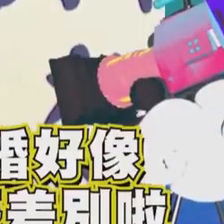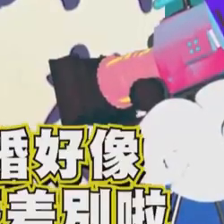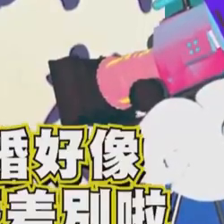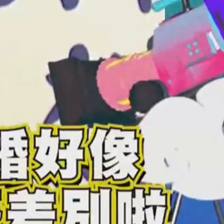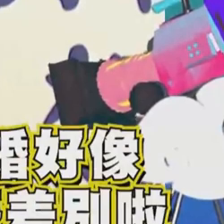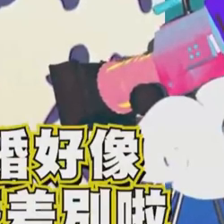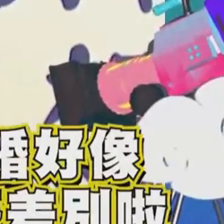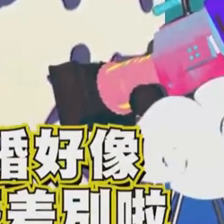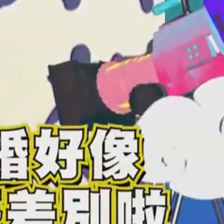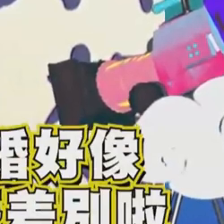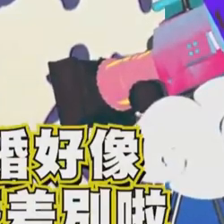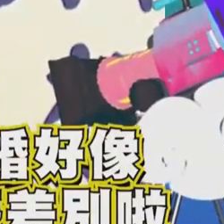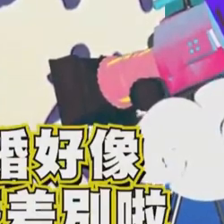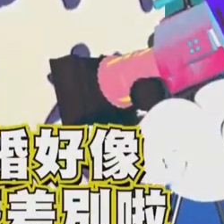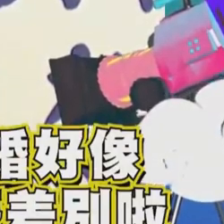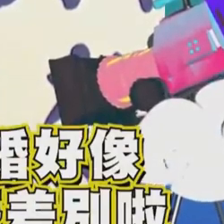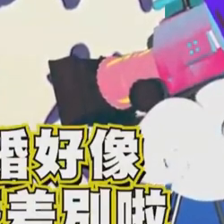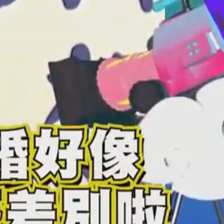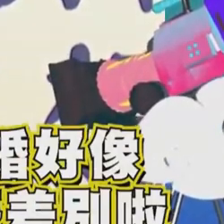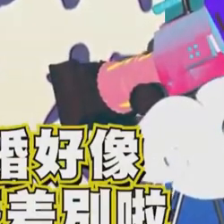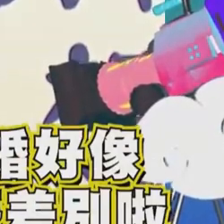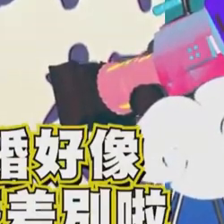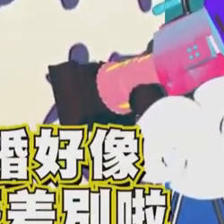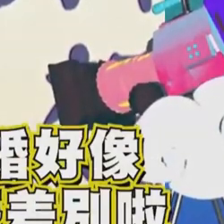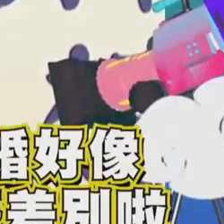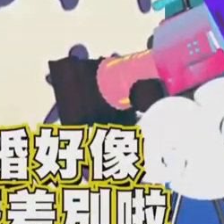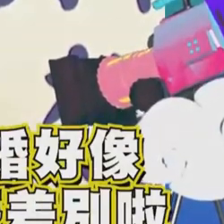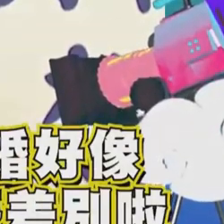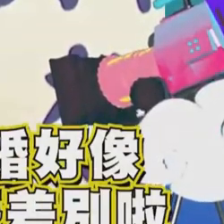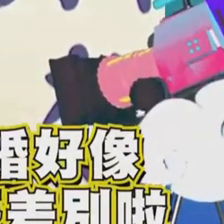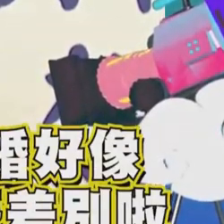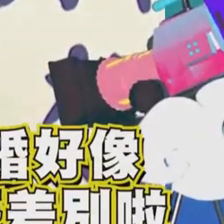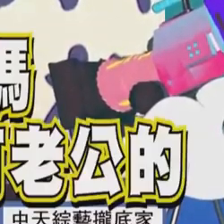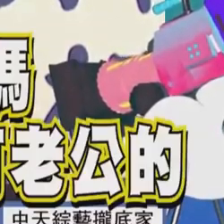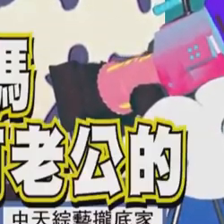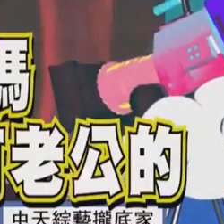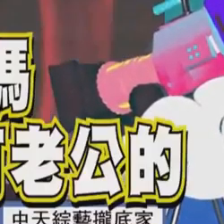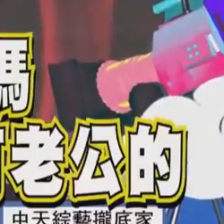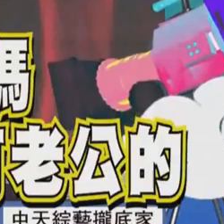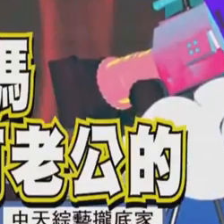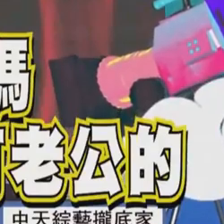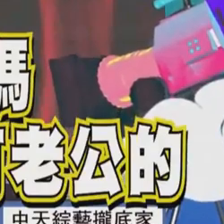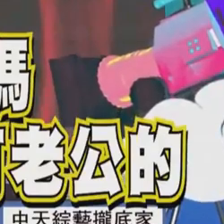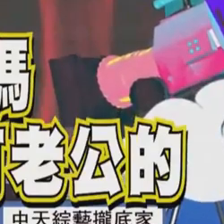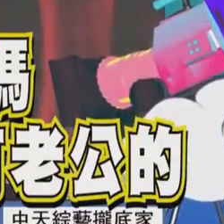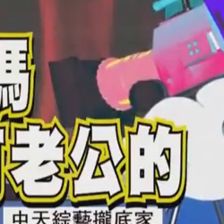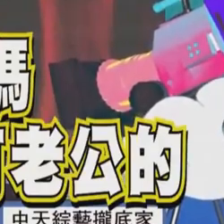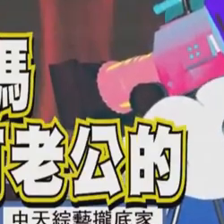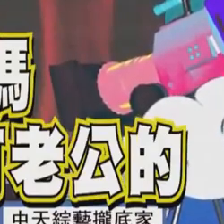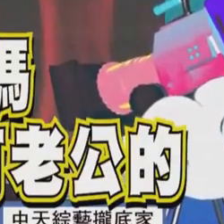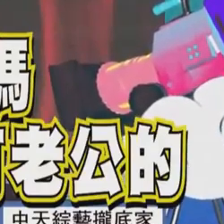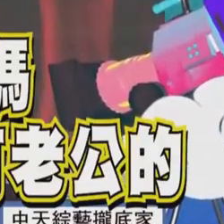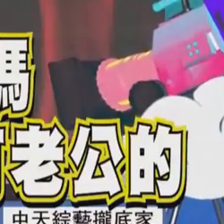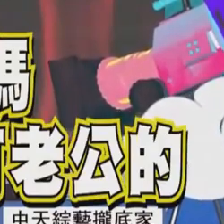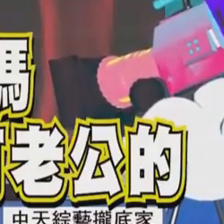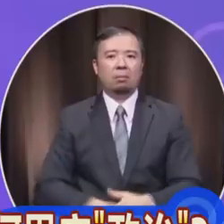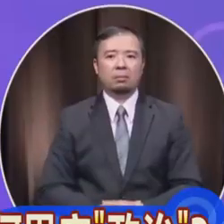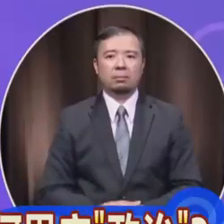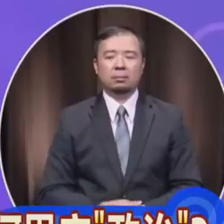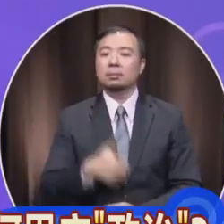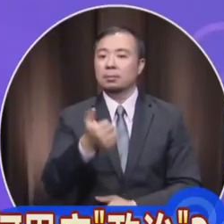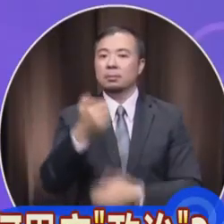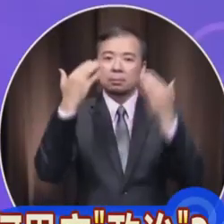婚好像跟单亲妈妈有什么差别啦。 就在今晚11点，《麻辣天后传》准时上。 接下